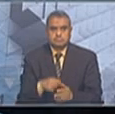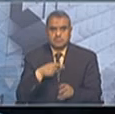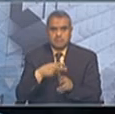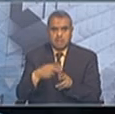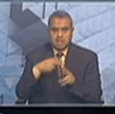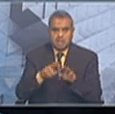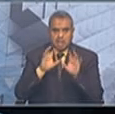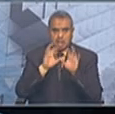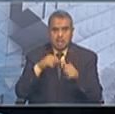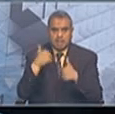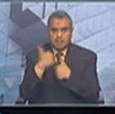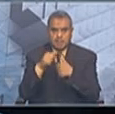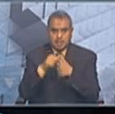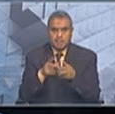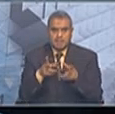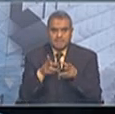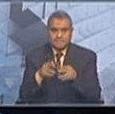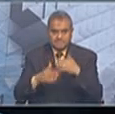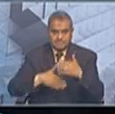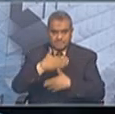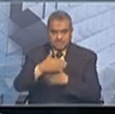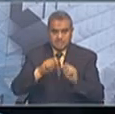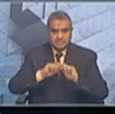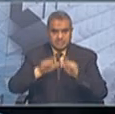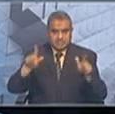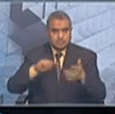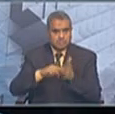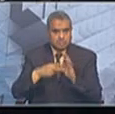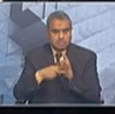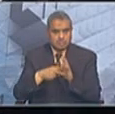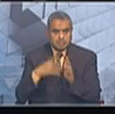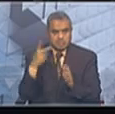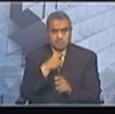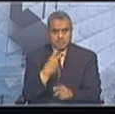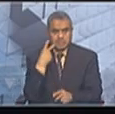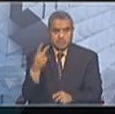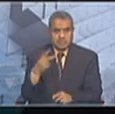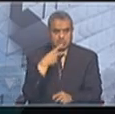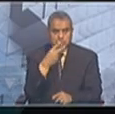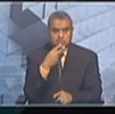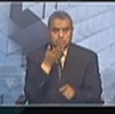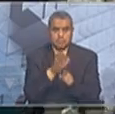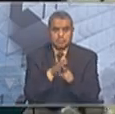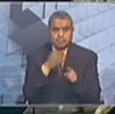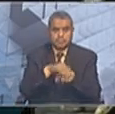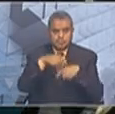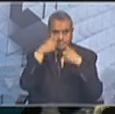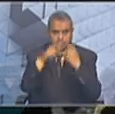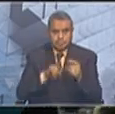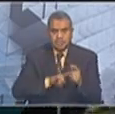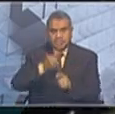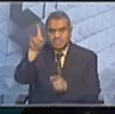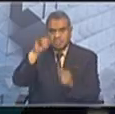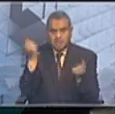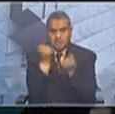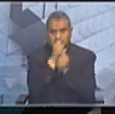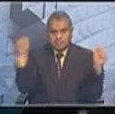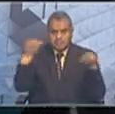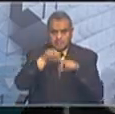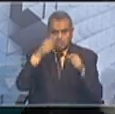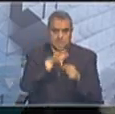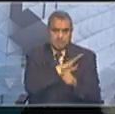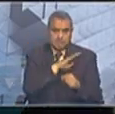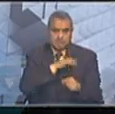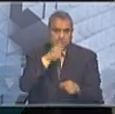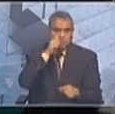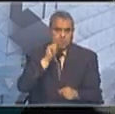نشرتنا متواصلة معكم وفيها ولكن بعد الفاصل. 22 قتيلا في تحطم طائرة نقل عسكرية